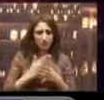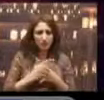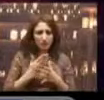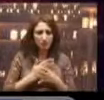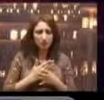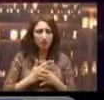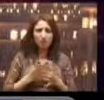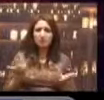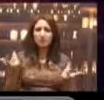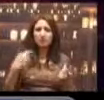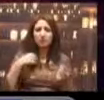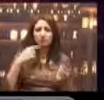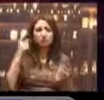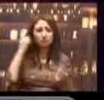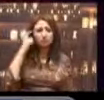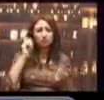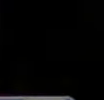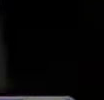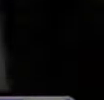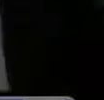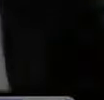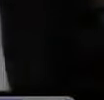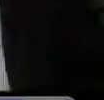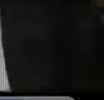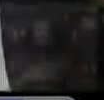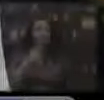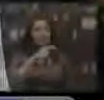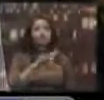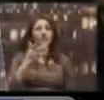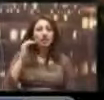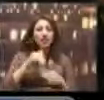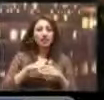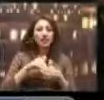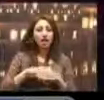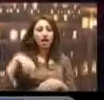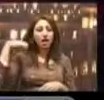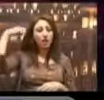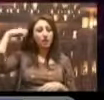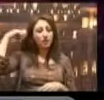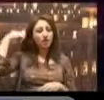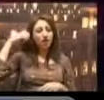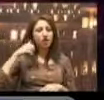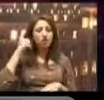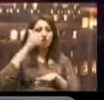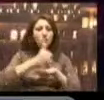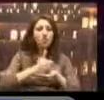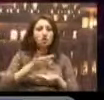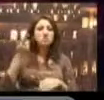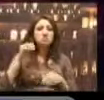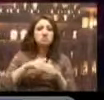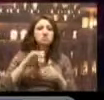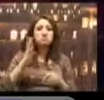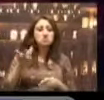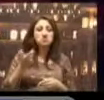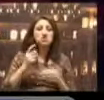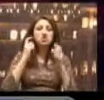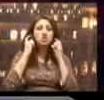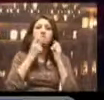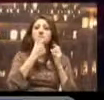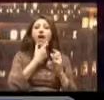مرجع، وده اللي زعل. انت خدت مين في انتخابات رئاسة الجمهورية؟ انت خدت الدكتور محمد مرسي